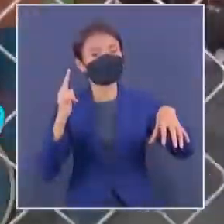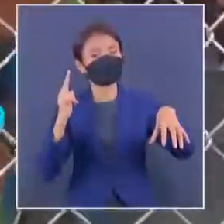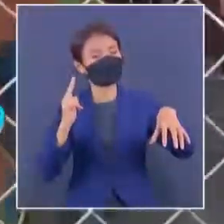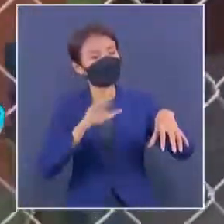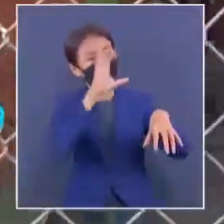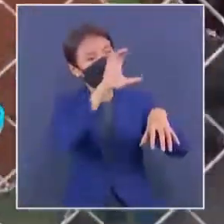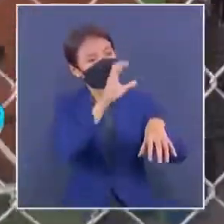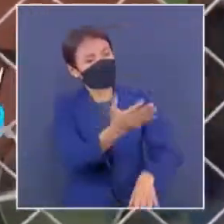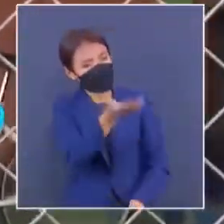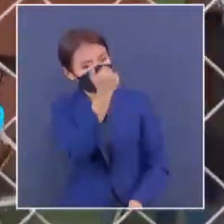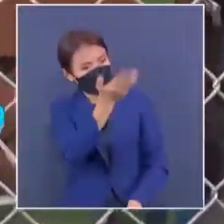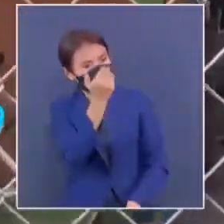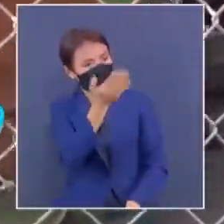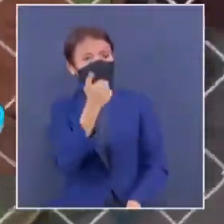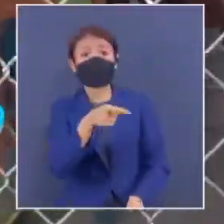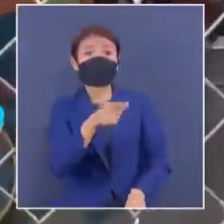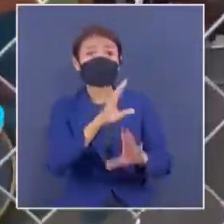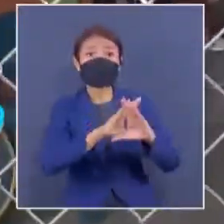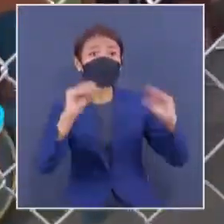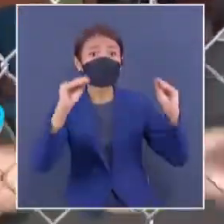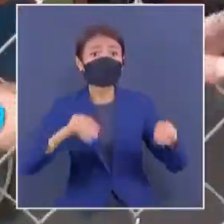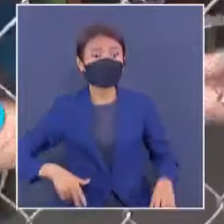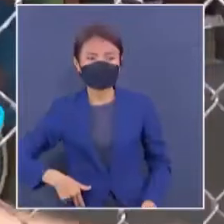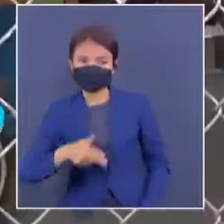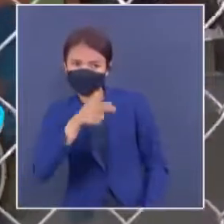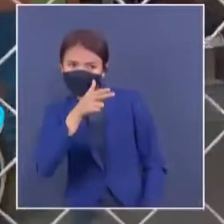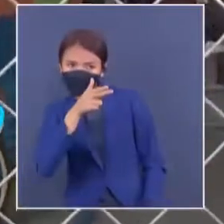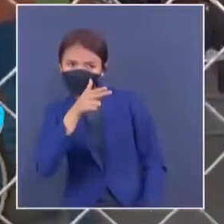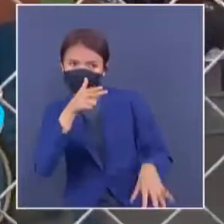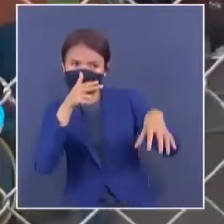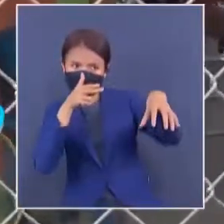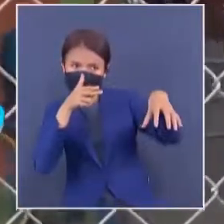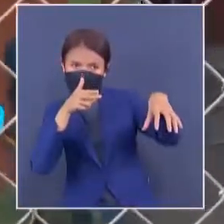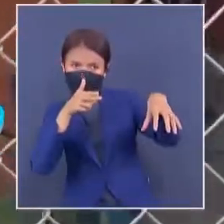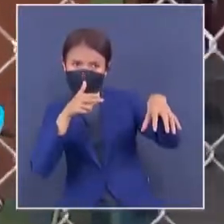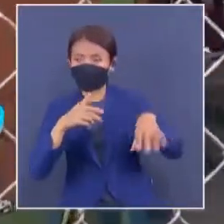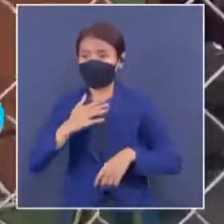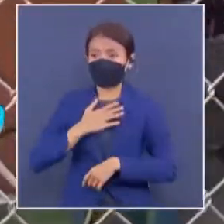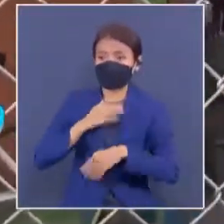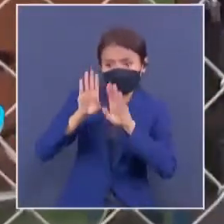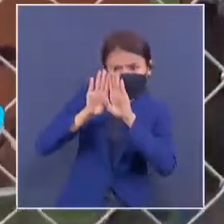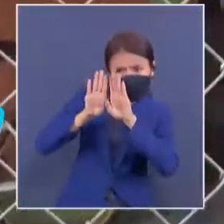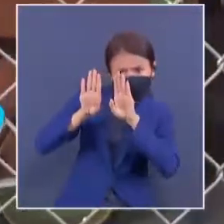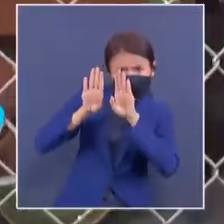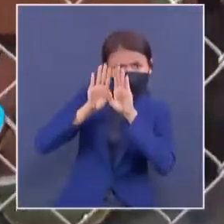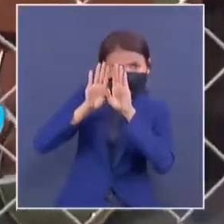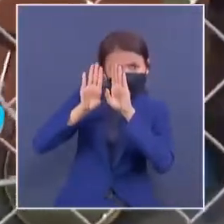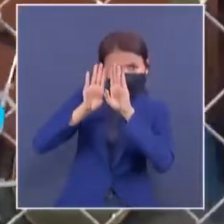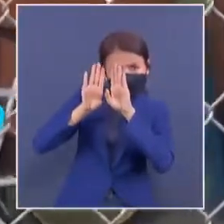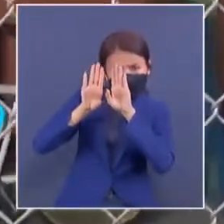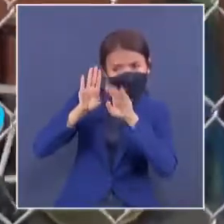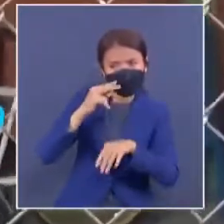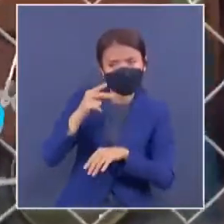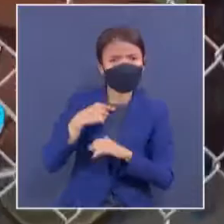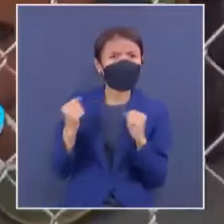ามาในบ้านด้วยเนี่ยนะครับซึ่งแน่นอนครับตนเองก็บอกว่าอยู่ในบ้านเนี่ยได้แต่แง้มหน้าต่างมองดูแล้วก็ไม่กล้าออกไปกลัวว่า